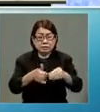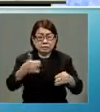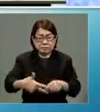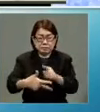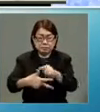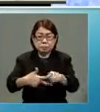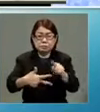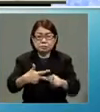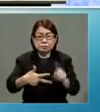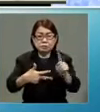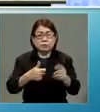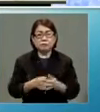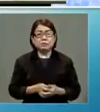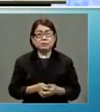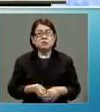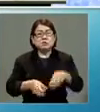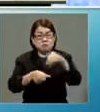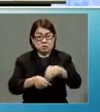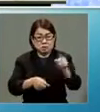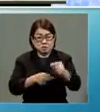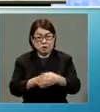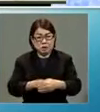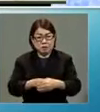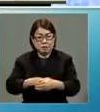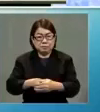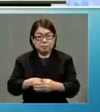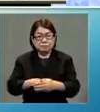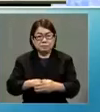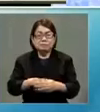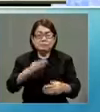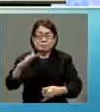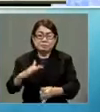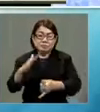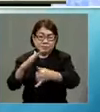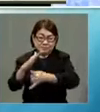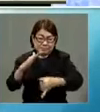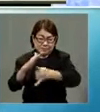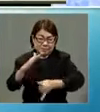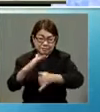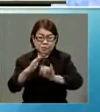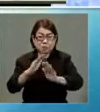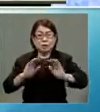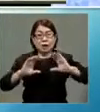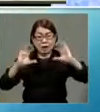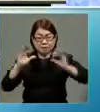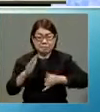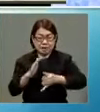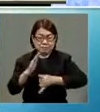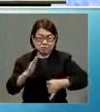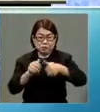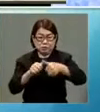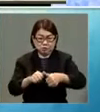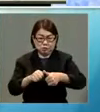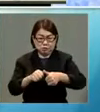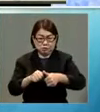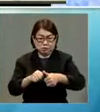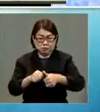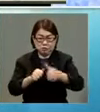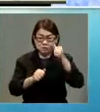ที่กักกันที่รัฐจัดให้นะครับคือสเตทควอรันทีนทั้ง3คนเป็นผู้ชายทั้งหมดน